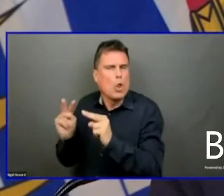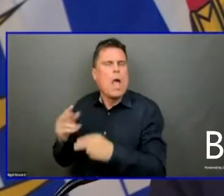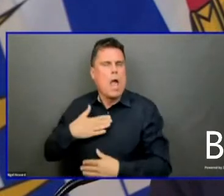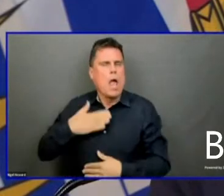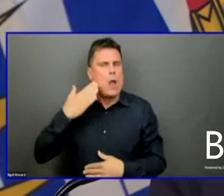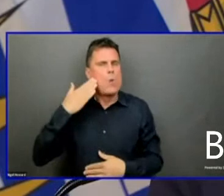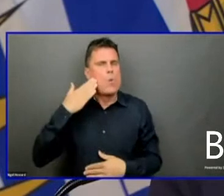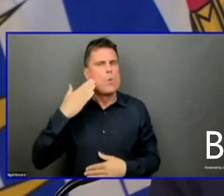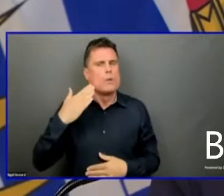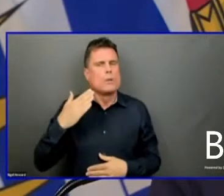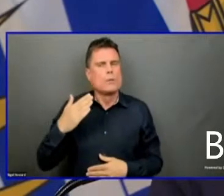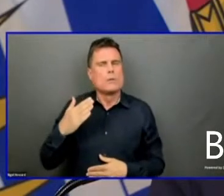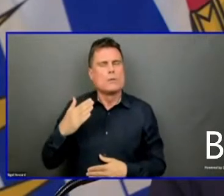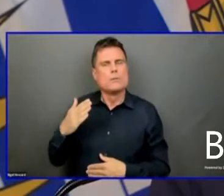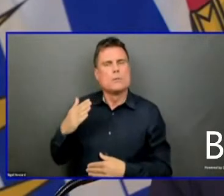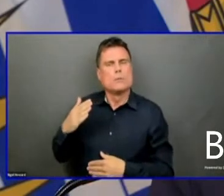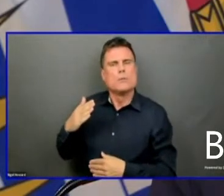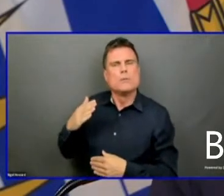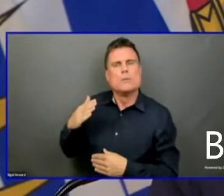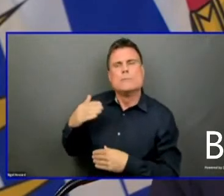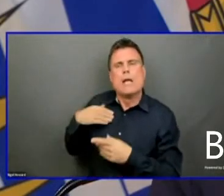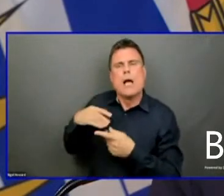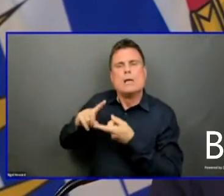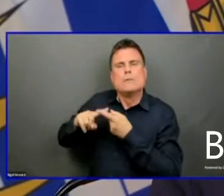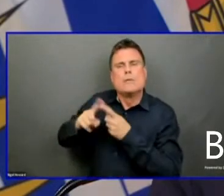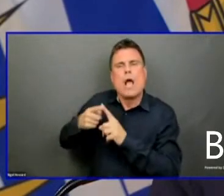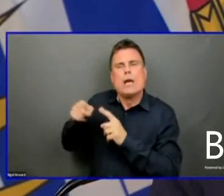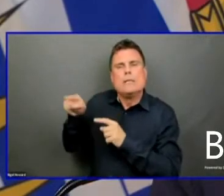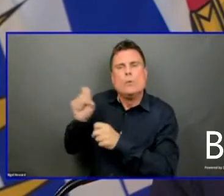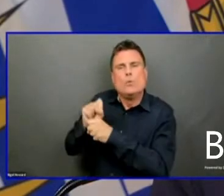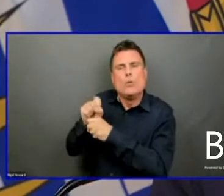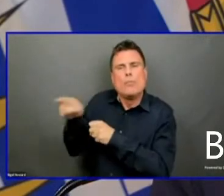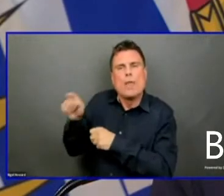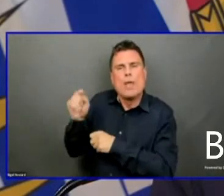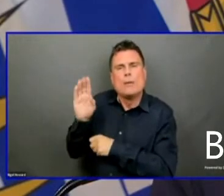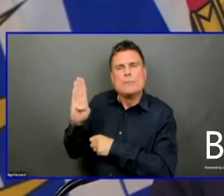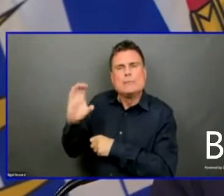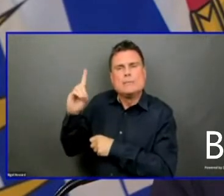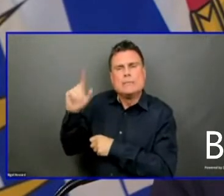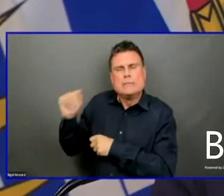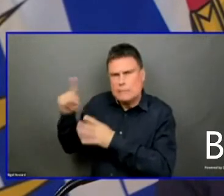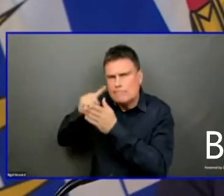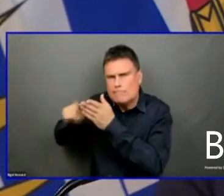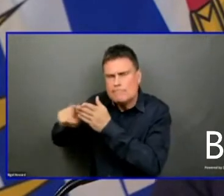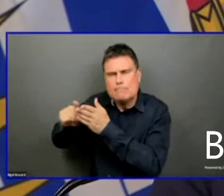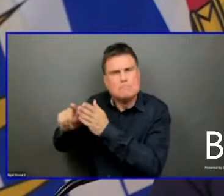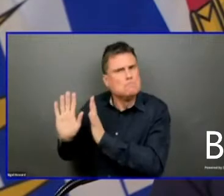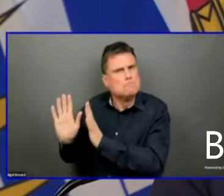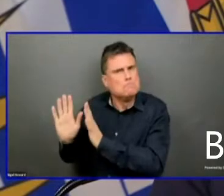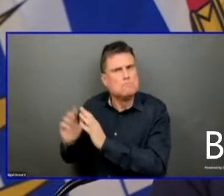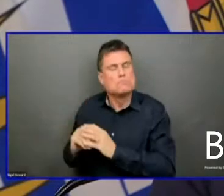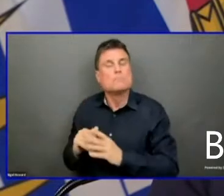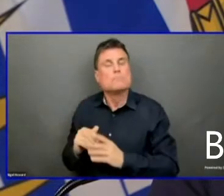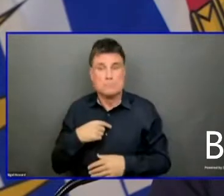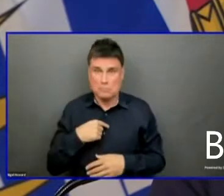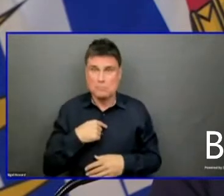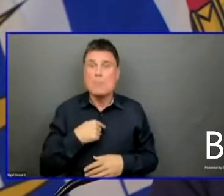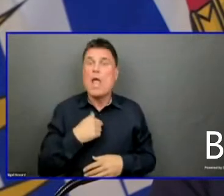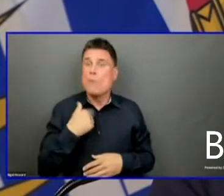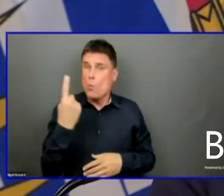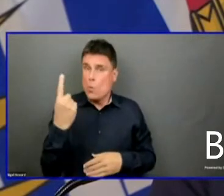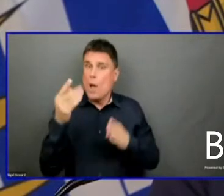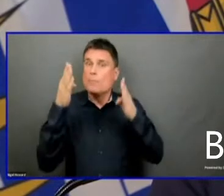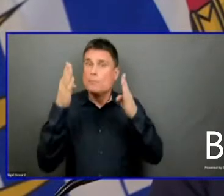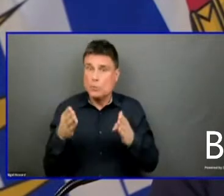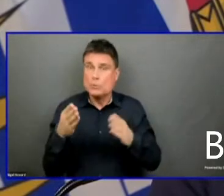个数据现在暂时还没有。有一例在长期护理院就算打了疫苗之后也是